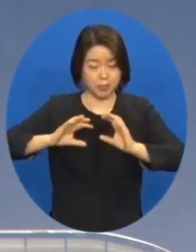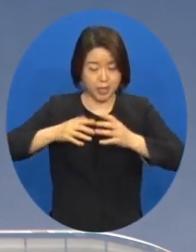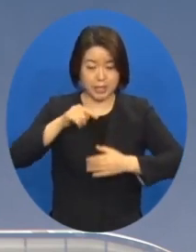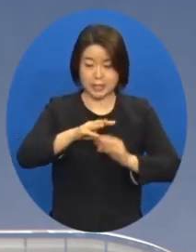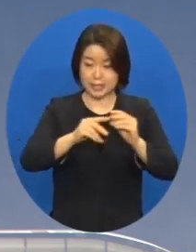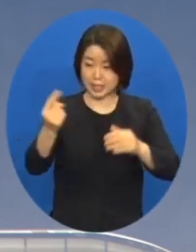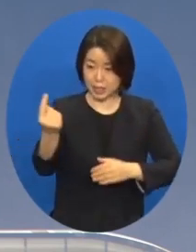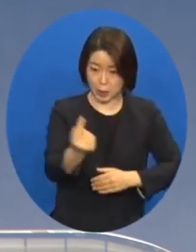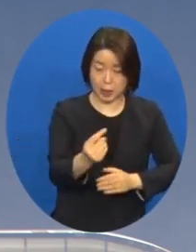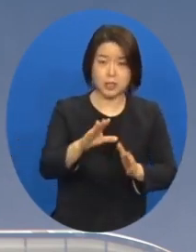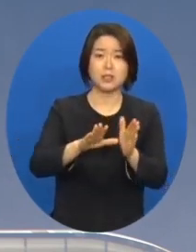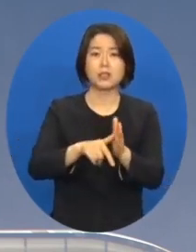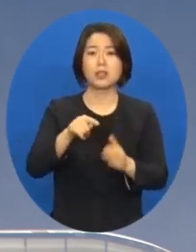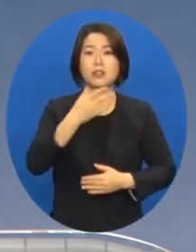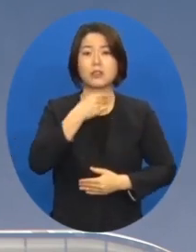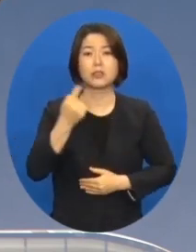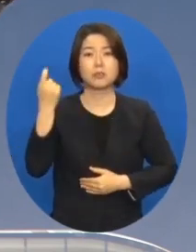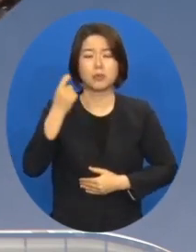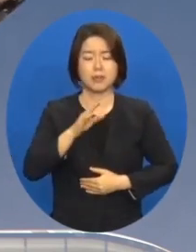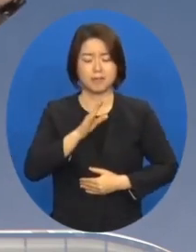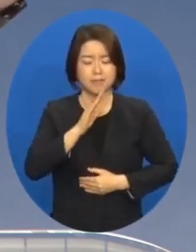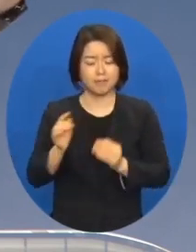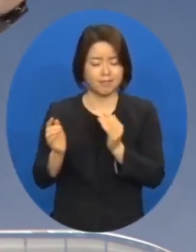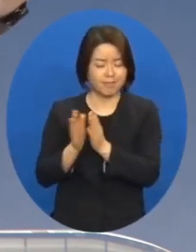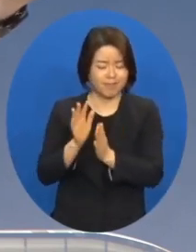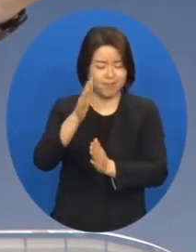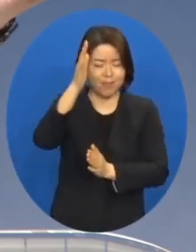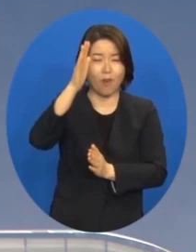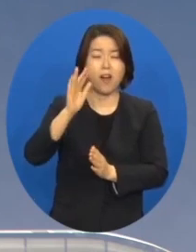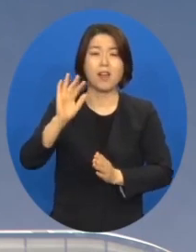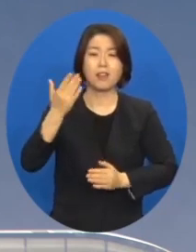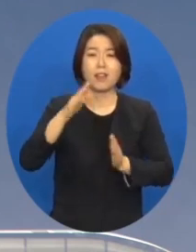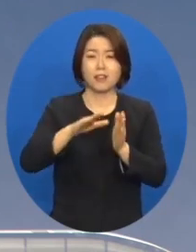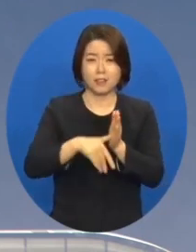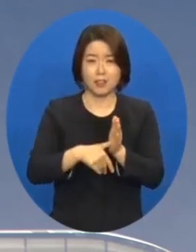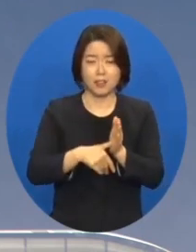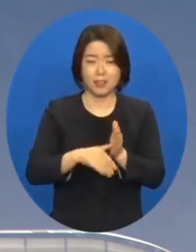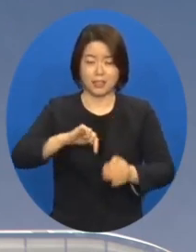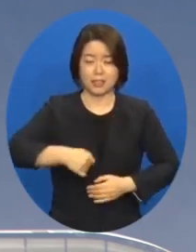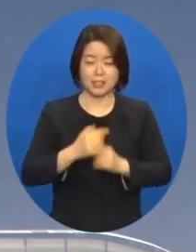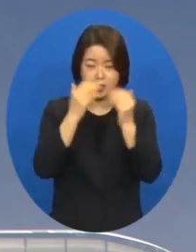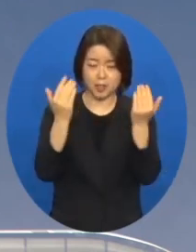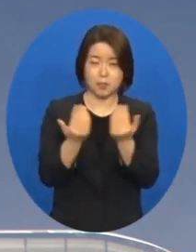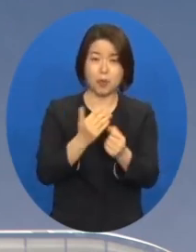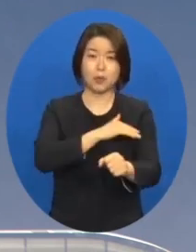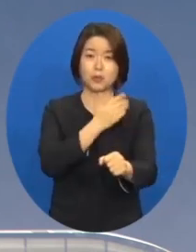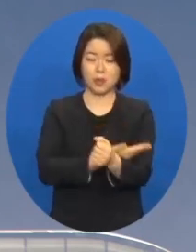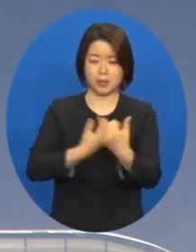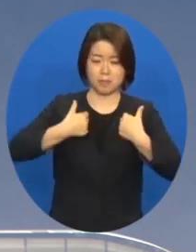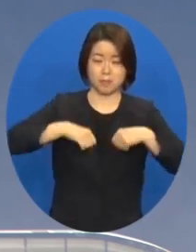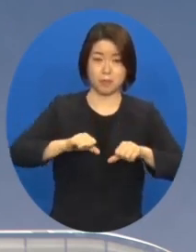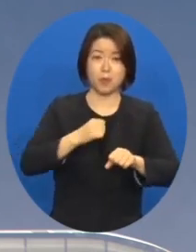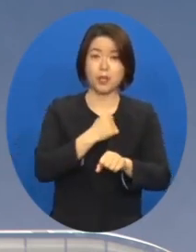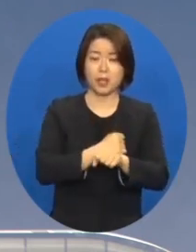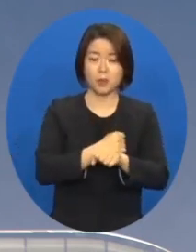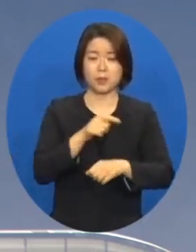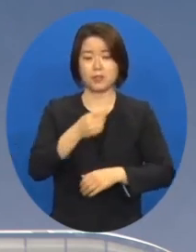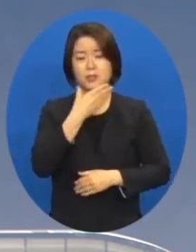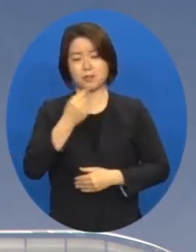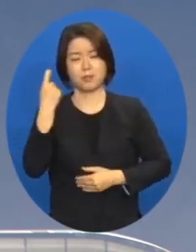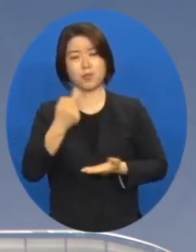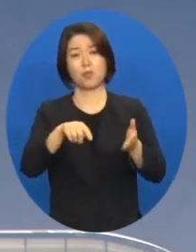그 복음이 정말 영화롭게 될 때, 자기의 모든 권리를 다 포기하고 그 복음을 위해서